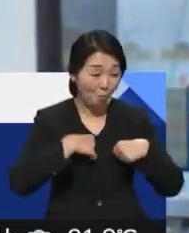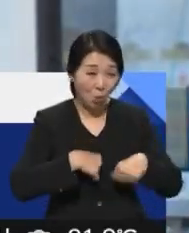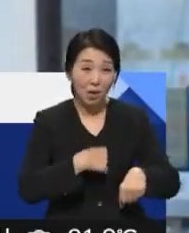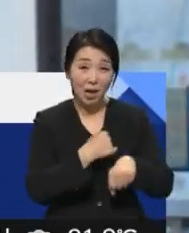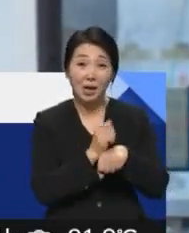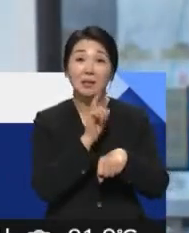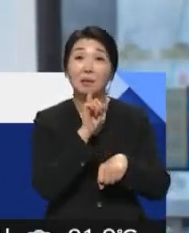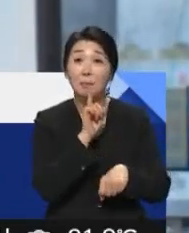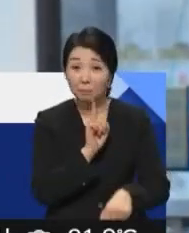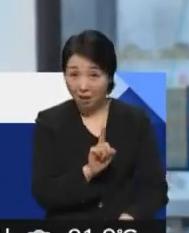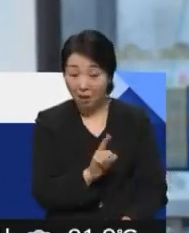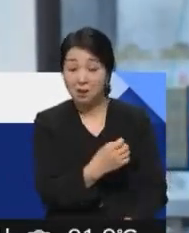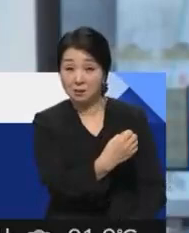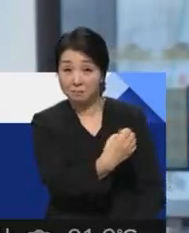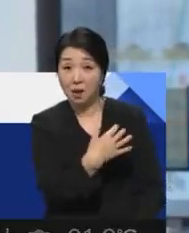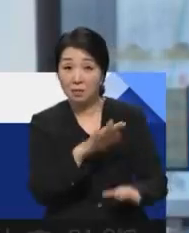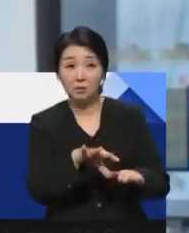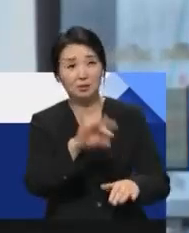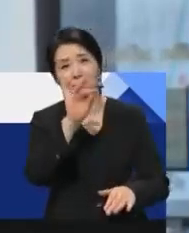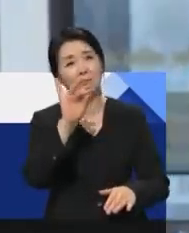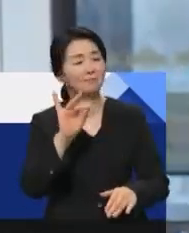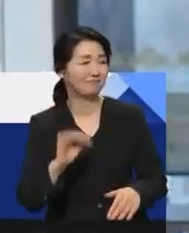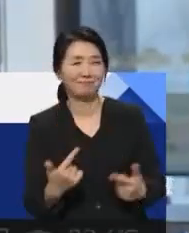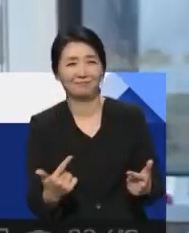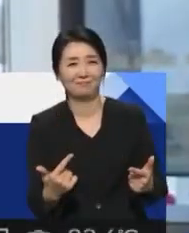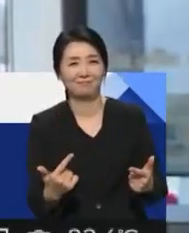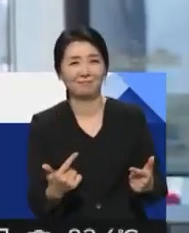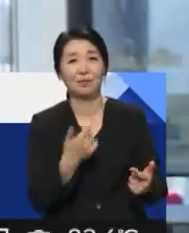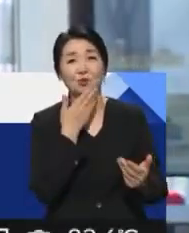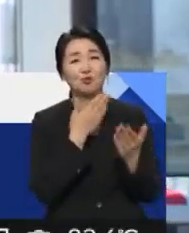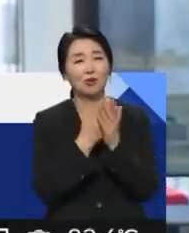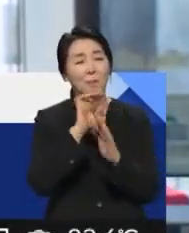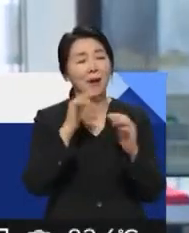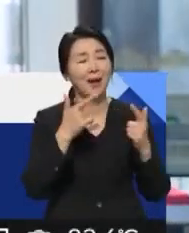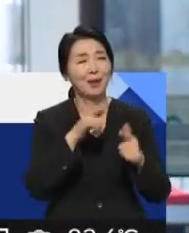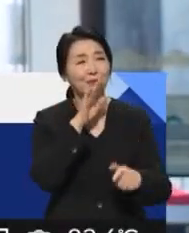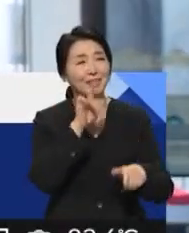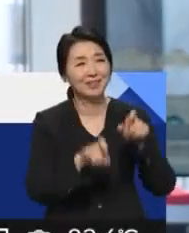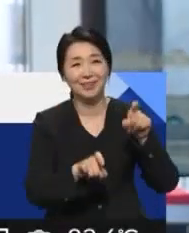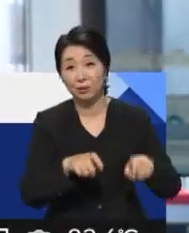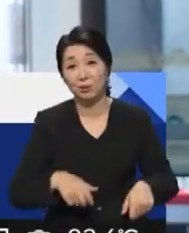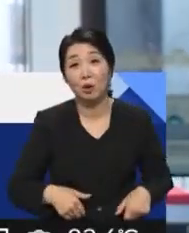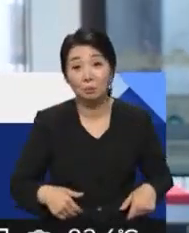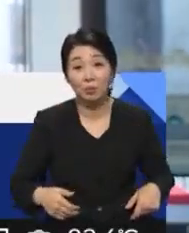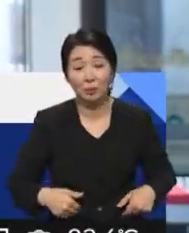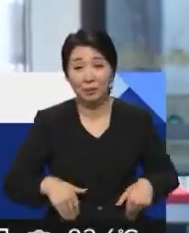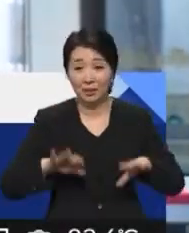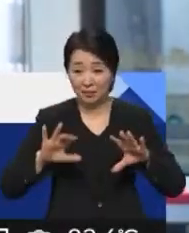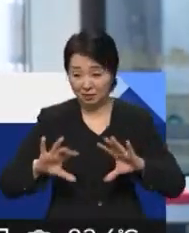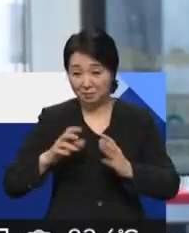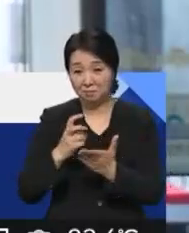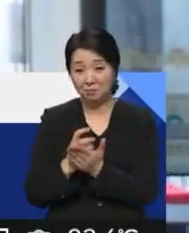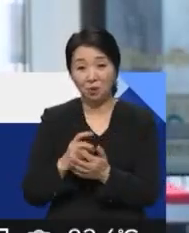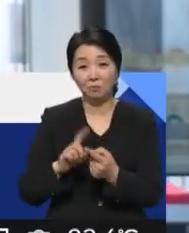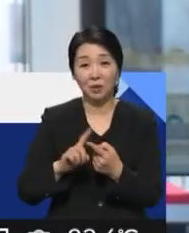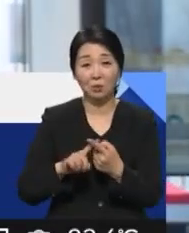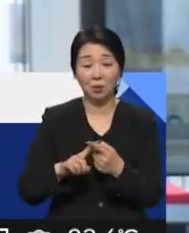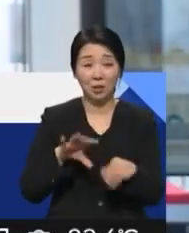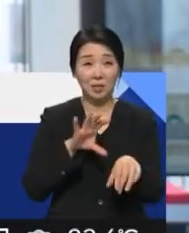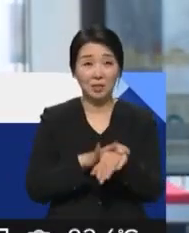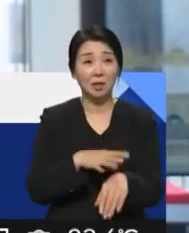행사하지 않겠다고 말한 게 이번이 처음은 아닙니다. 중요한 건 말이 아니라 실천인데요. 현행법상 불체포